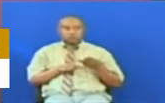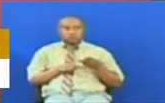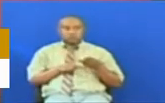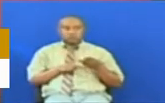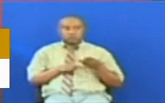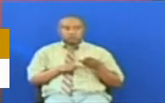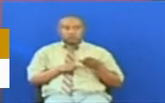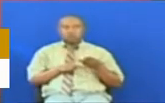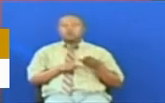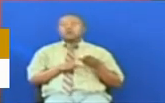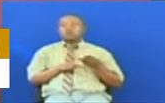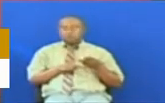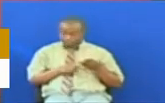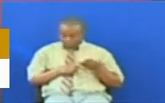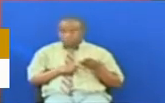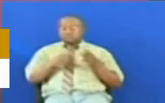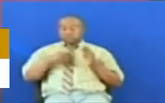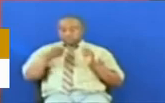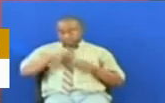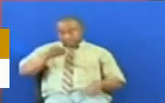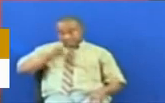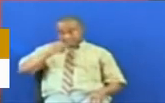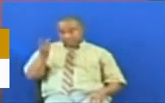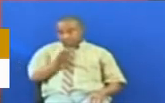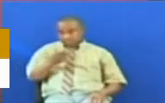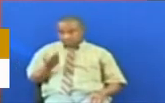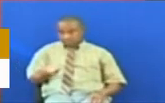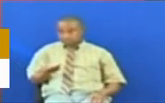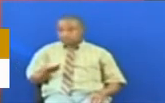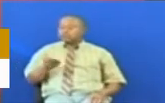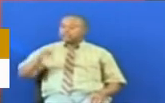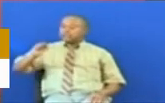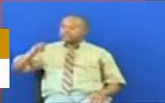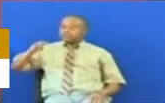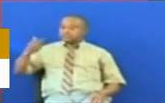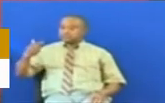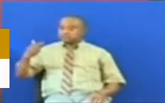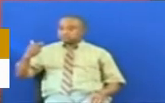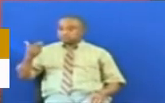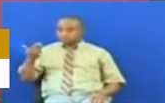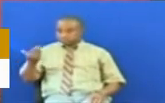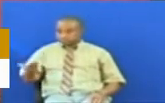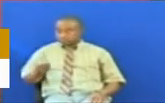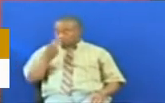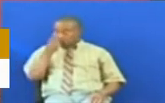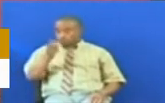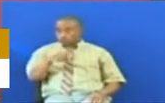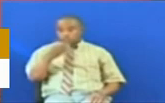serikali zote mbili, SMZ lakini hasa SMT, kwa kuona kwamba sasa ipo haja